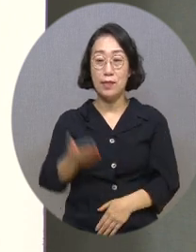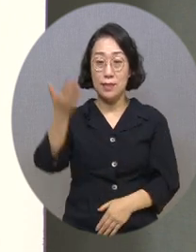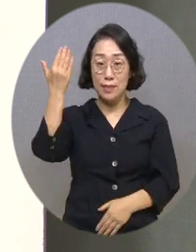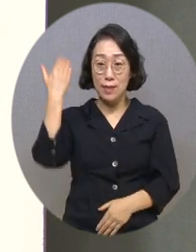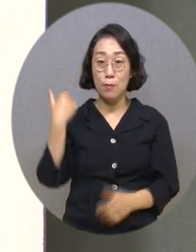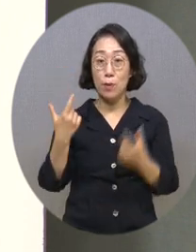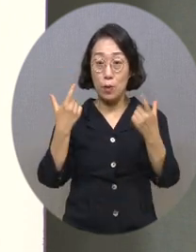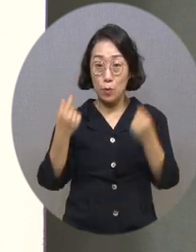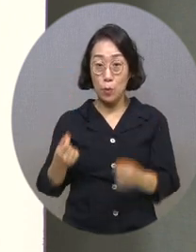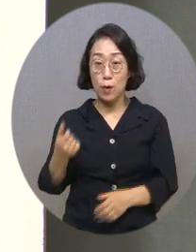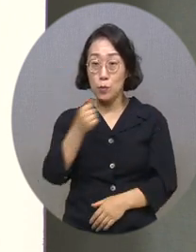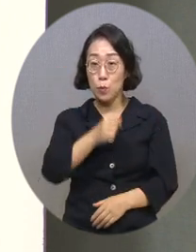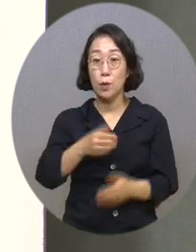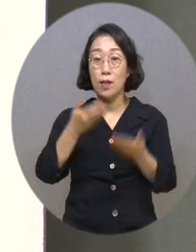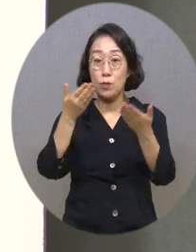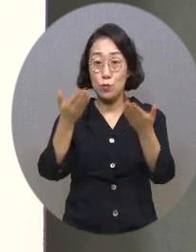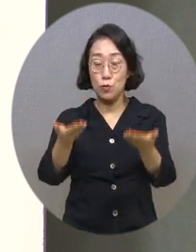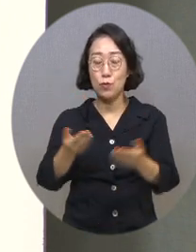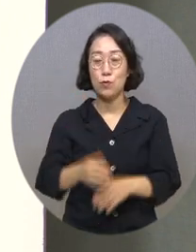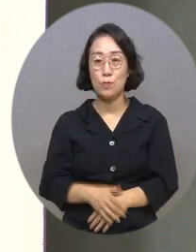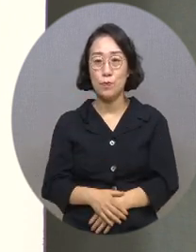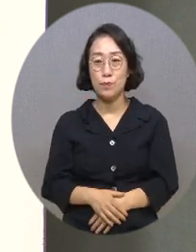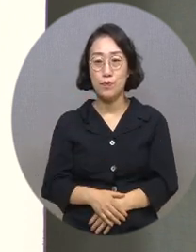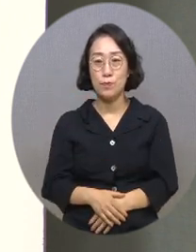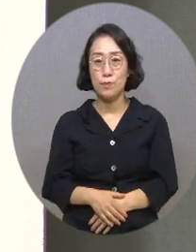지난번에도 여러분에게 소개한 바 있습니다만은